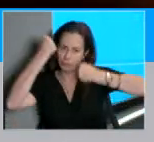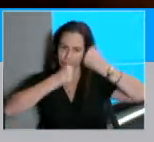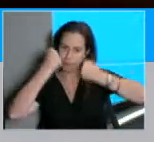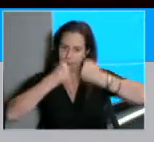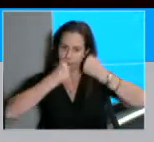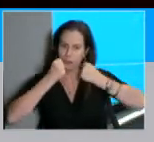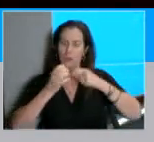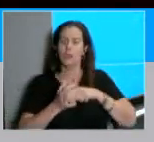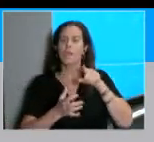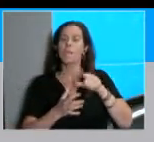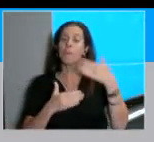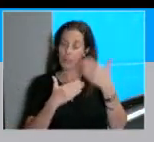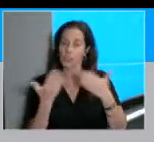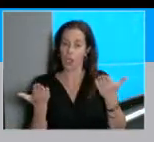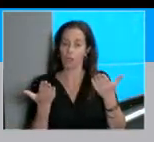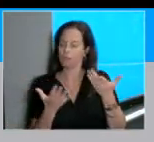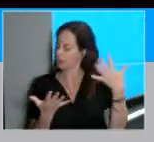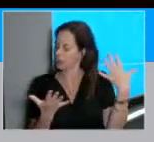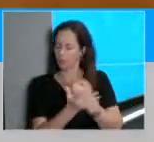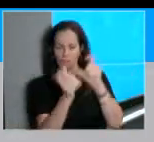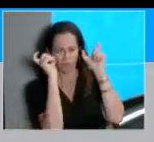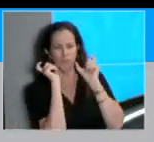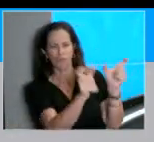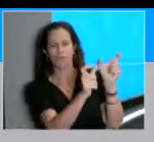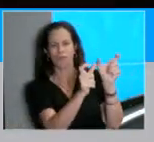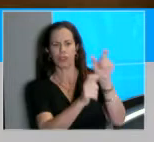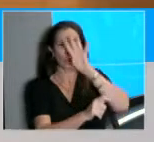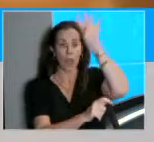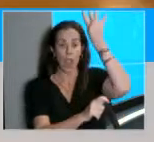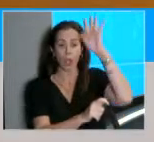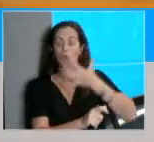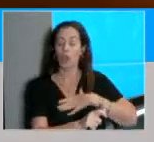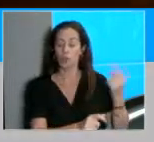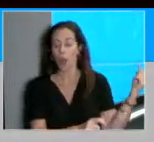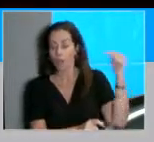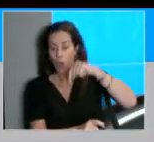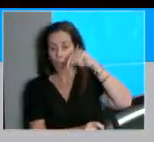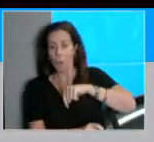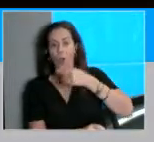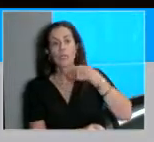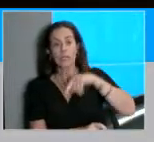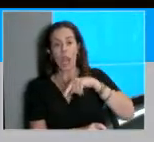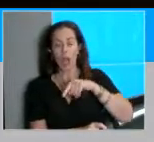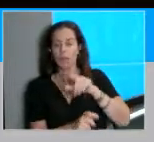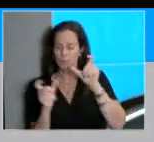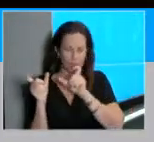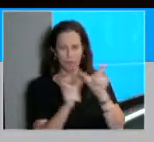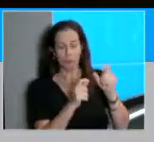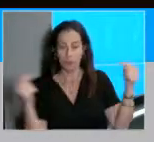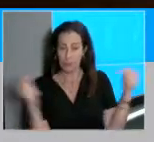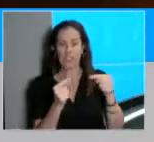התקיפה, והתוצאה סוכל פיגוע של רחפני נפץ שיועדו לשיגור לצפון הארץ, והוא עימות